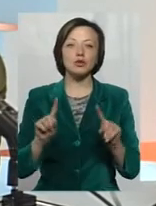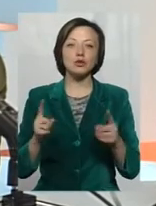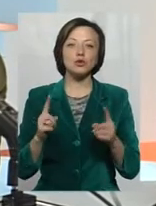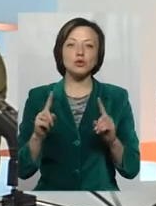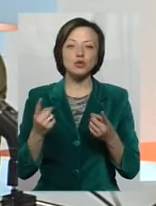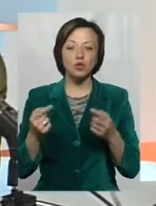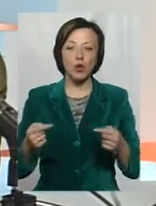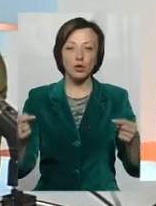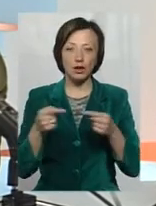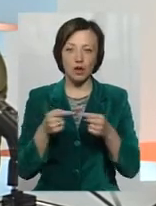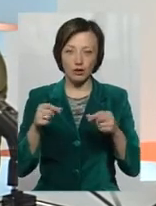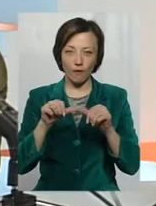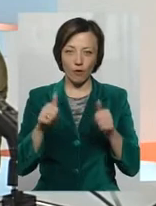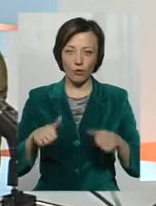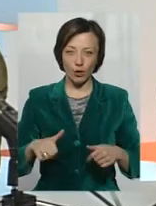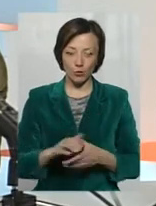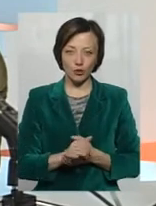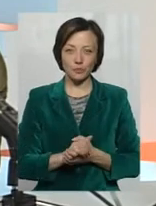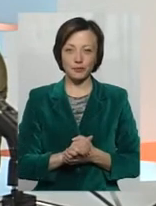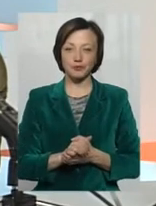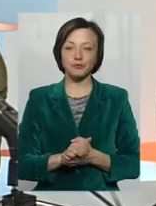дуже так конкретно формуємося.